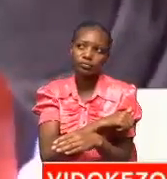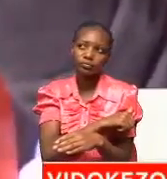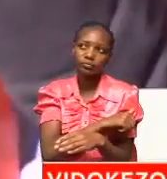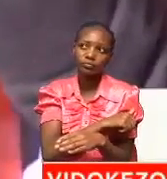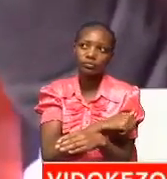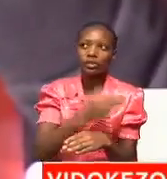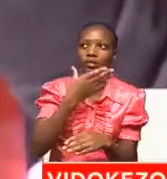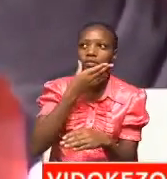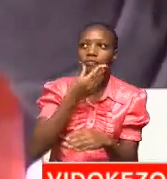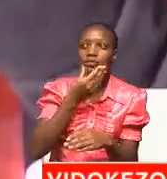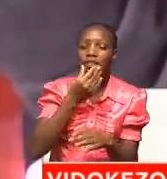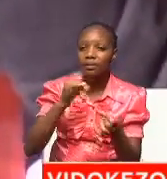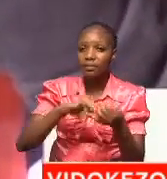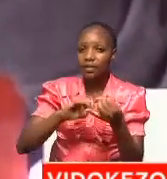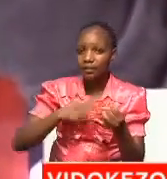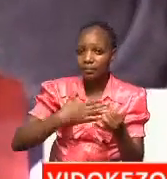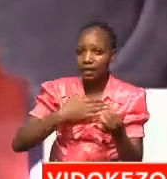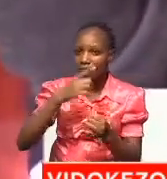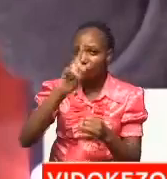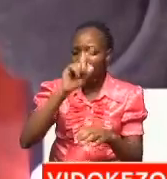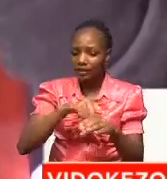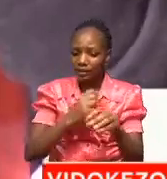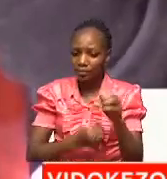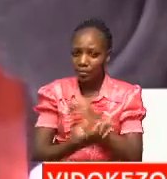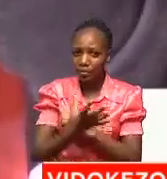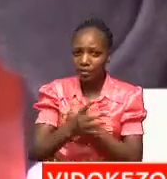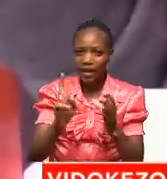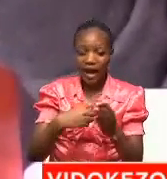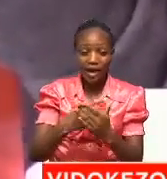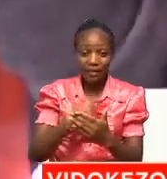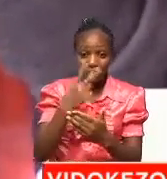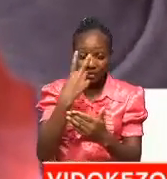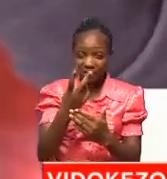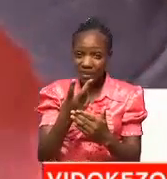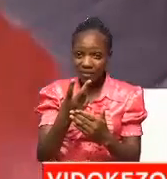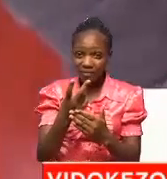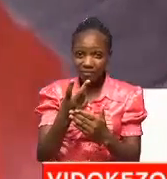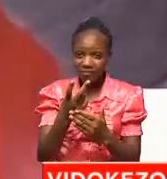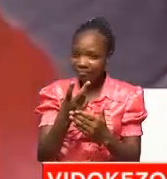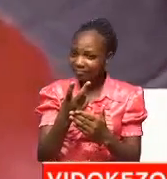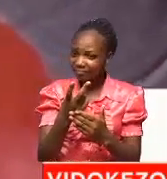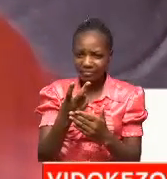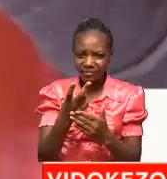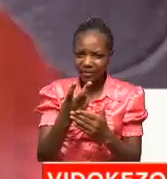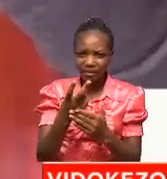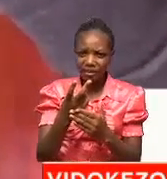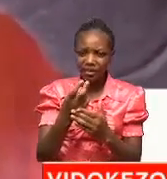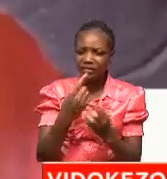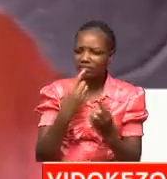Alikuwa ametoka tu asubuhi na sikuona akiwa na maneno na hakukuwa mtu wa maneno.